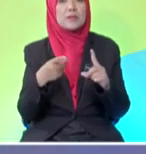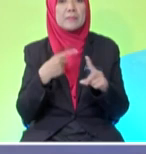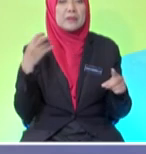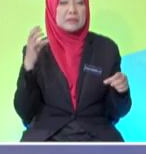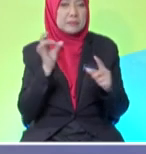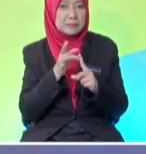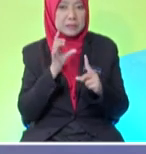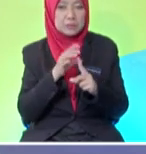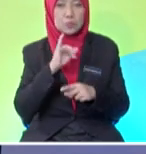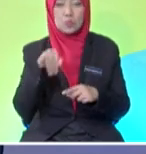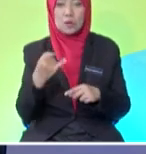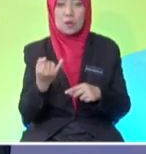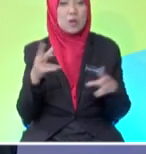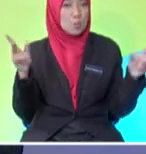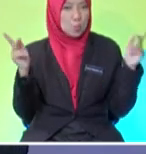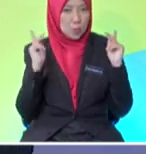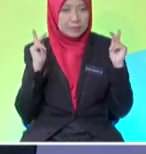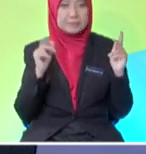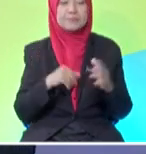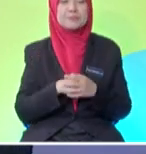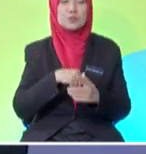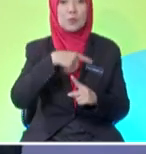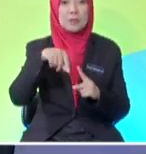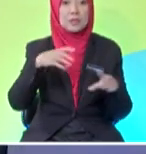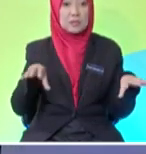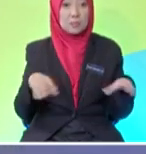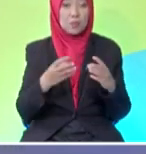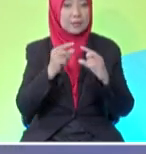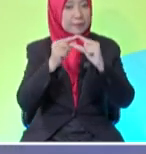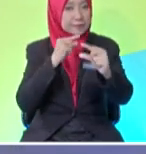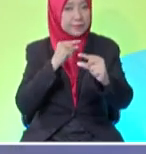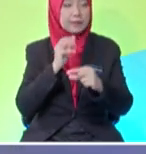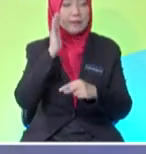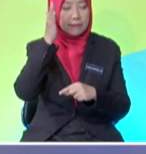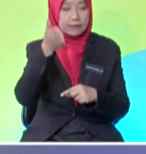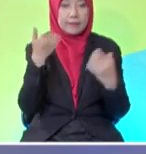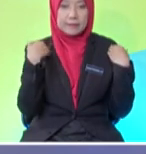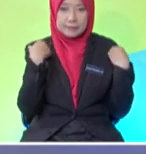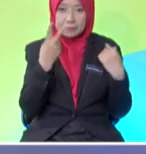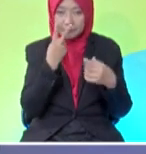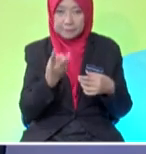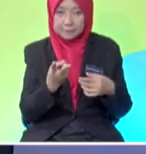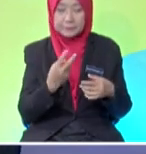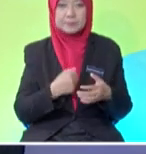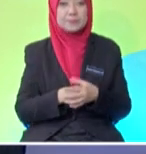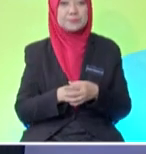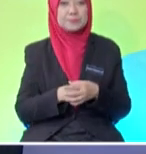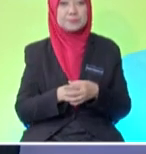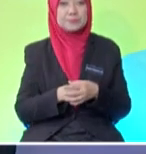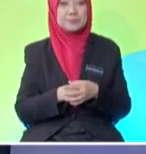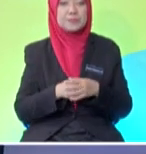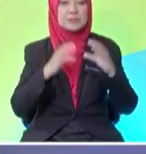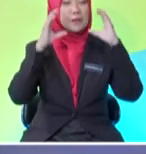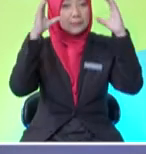logam juga dan juga kuat jadi bilik itu buat garis hitam pada benda logam y-nya akan meninggalkan kesan Oke kaidah penyelenggaraan